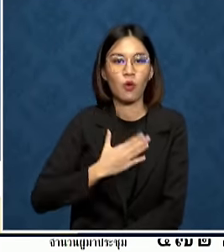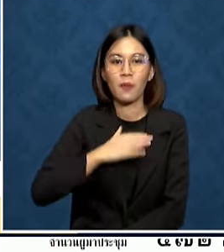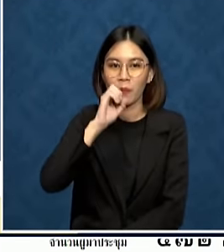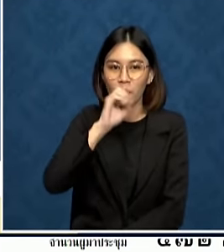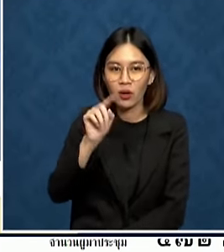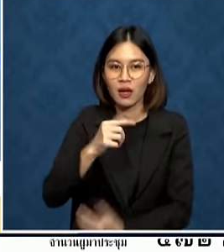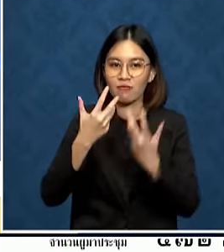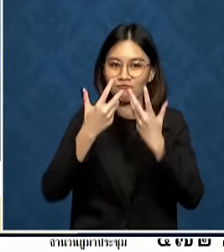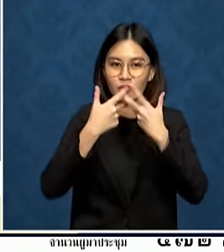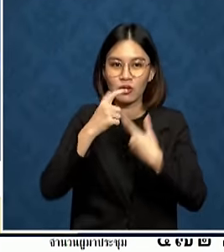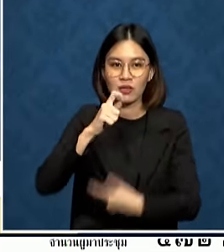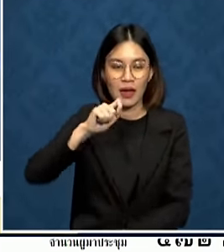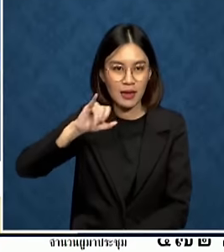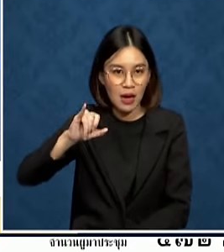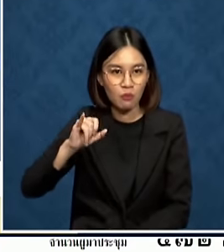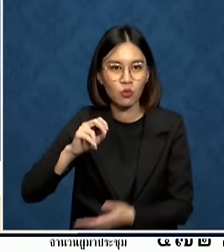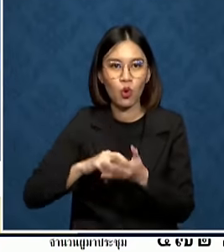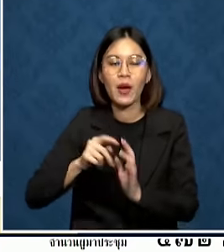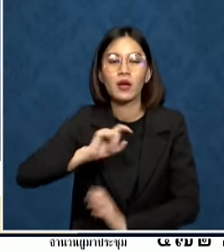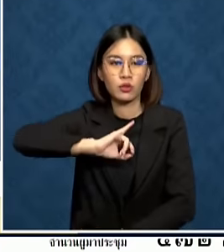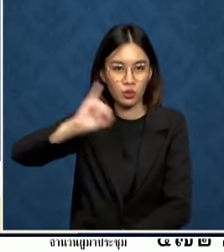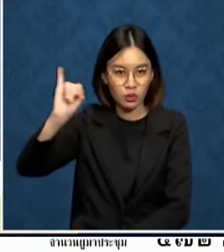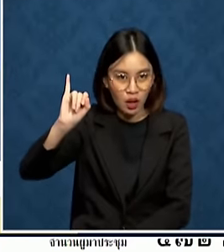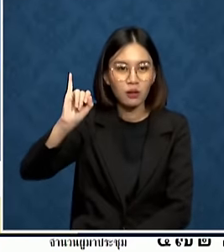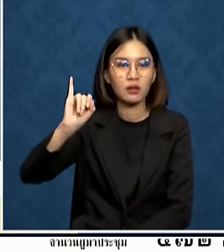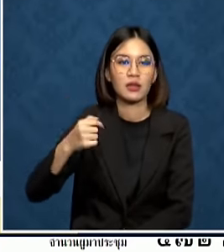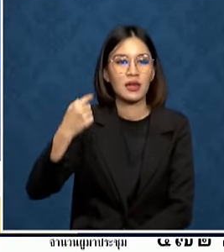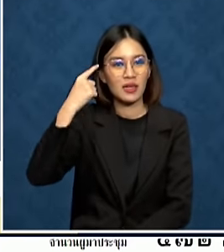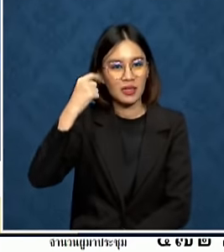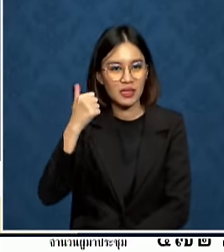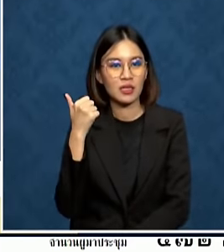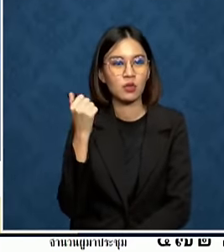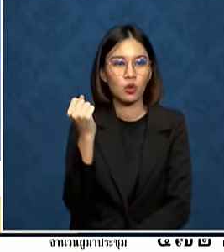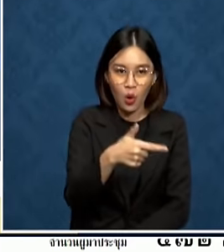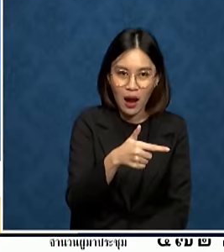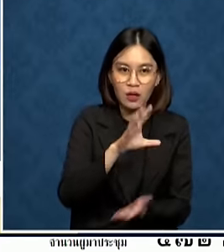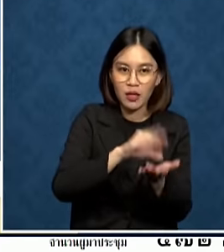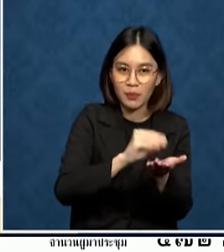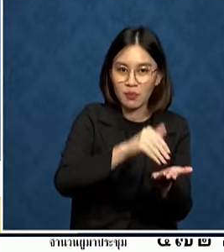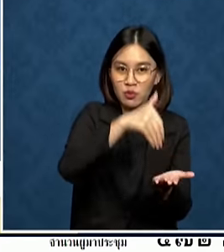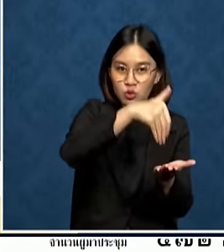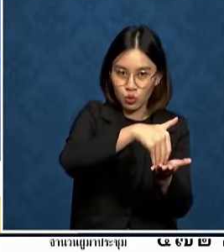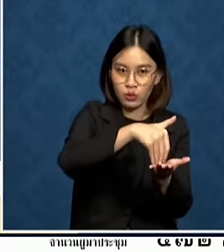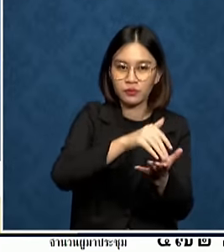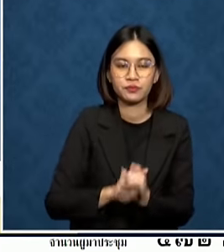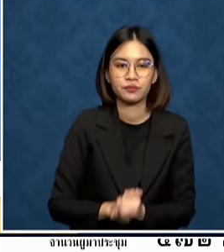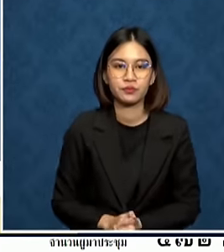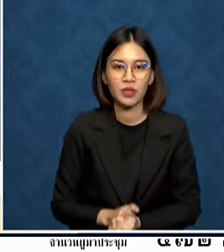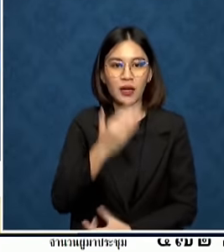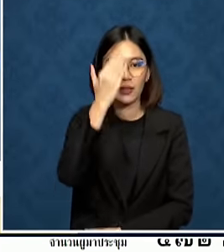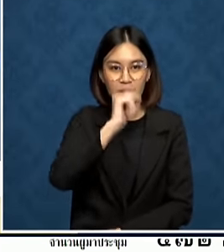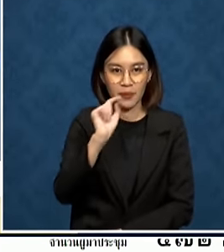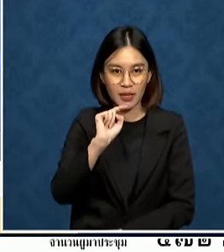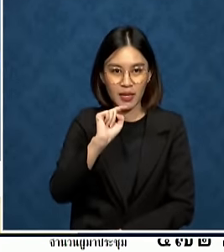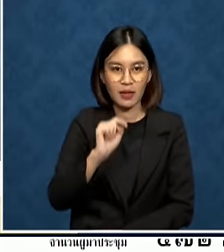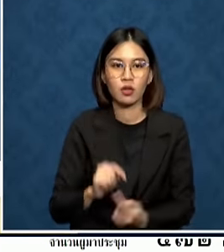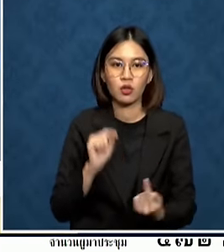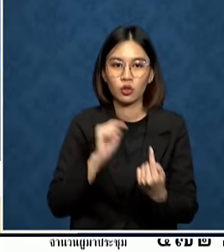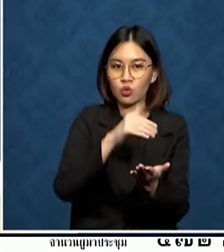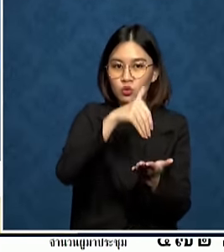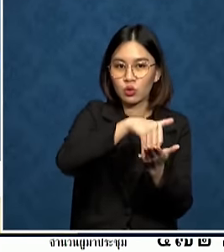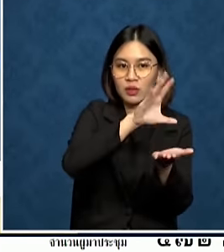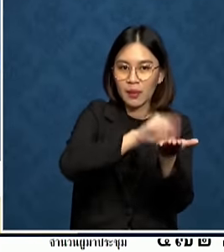อุตสาหกรรม AIเป็นเรื่องที่ถูกต้องและอาจดีกว่า Data Centerด้วยซ้ำเพราะอะไรครับเพราะลำพัง Data